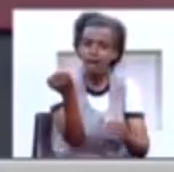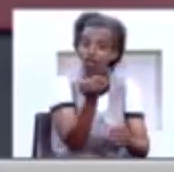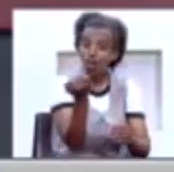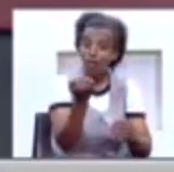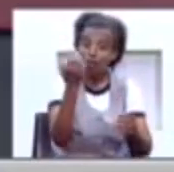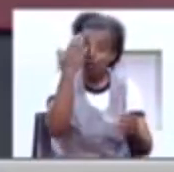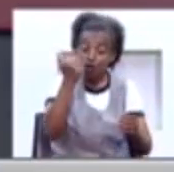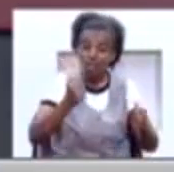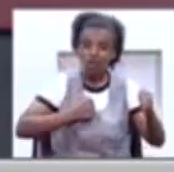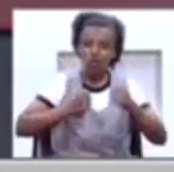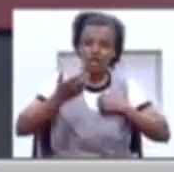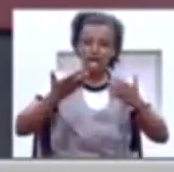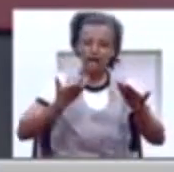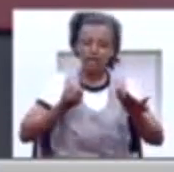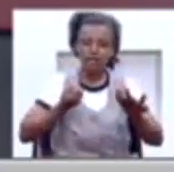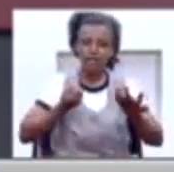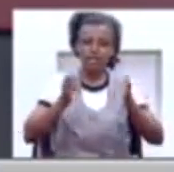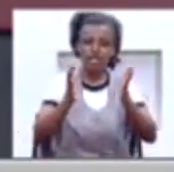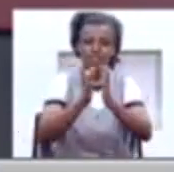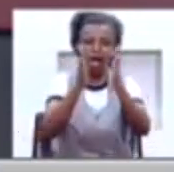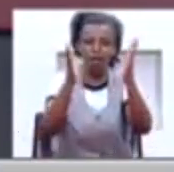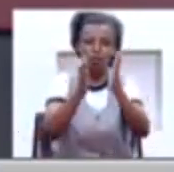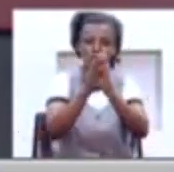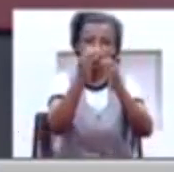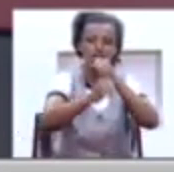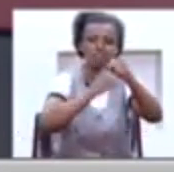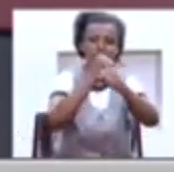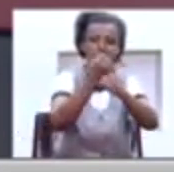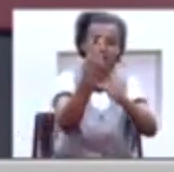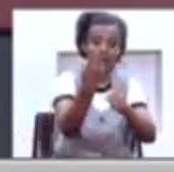u Rwanda rwizihizaga isabukuru y'imyaka